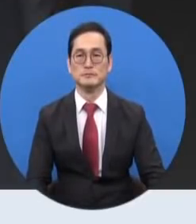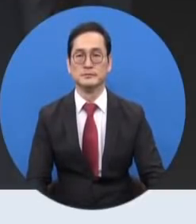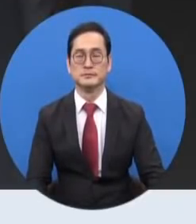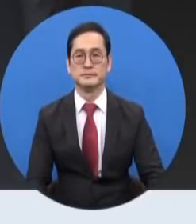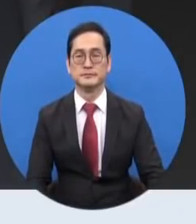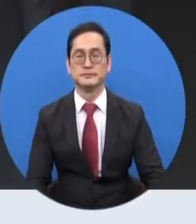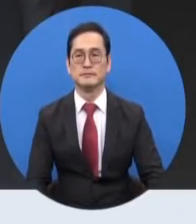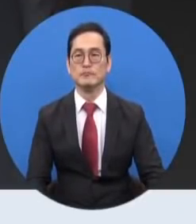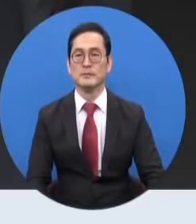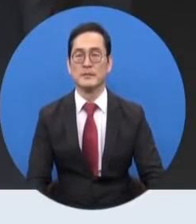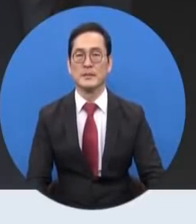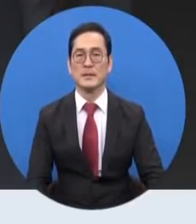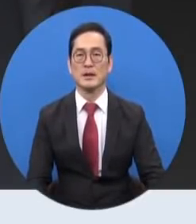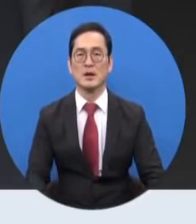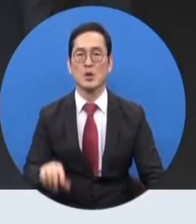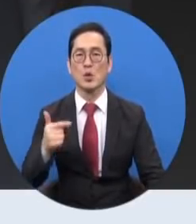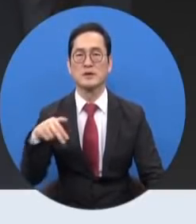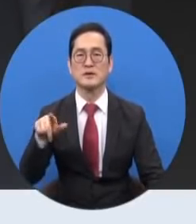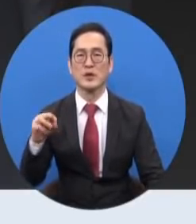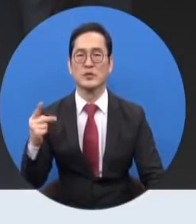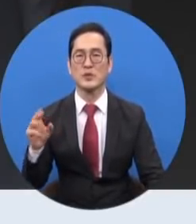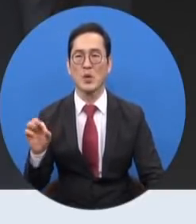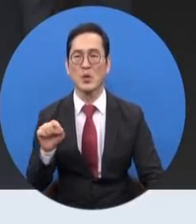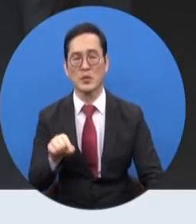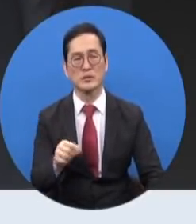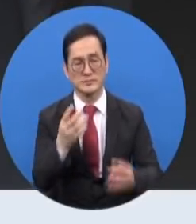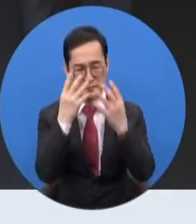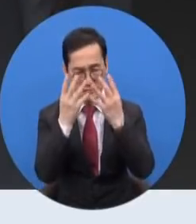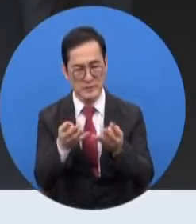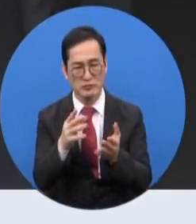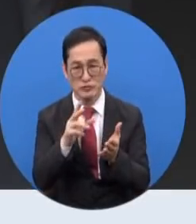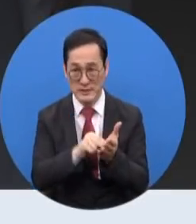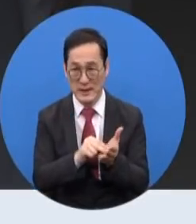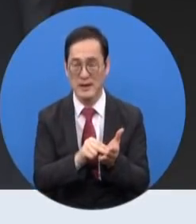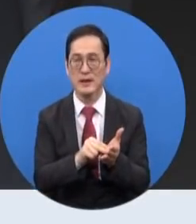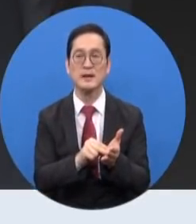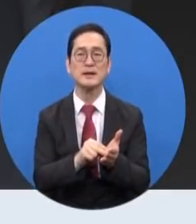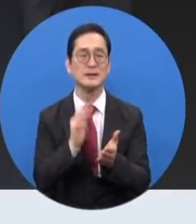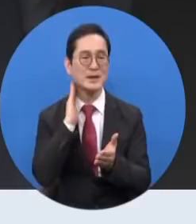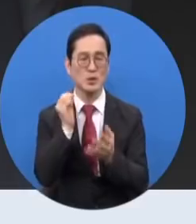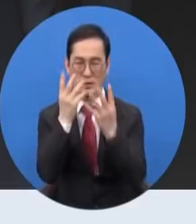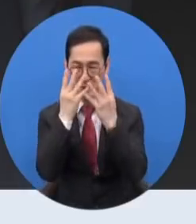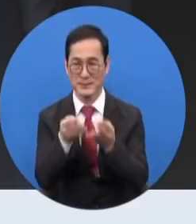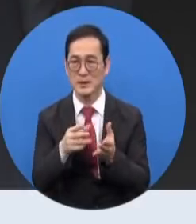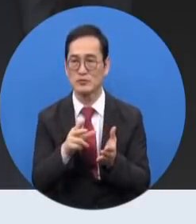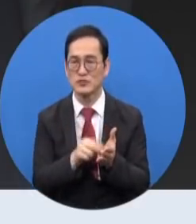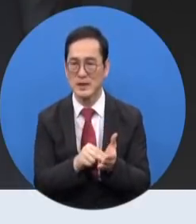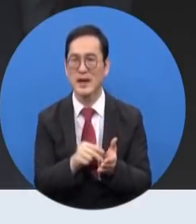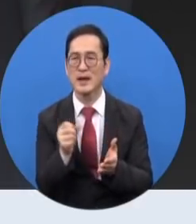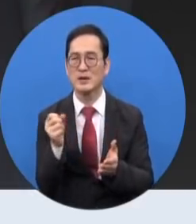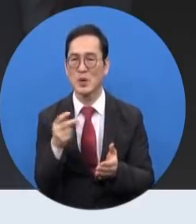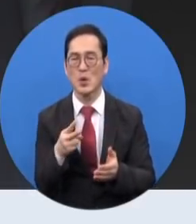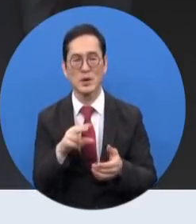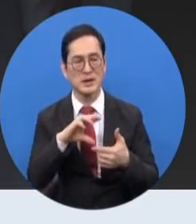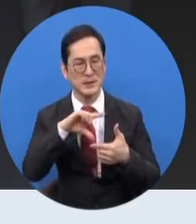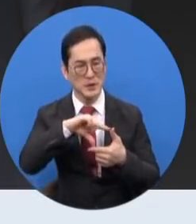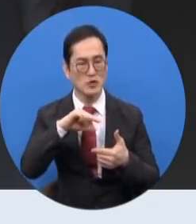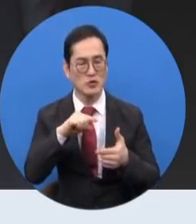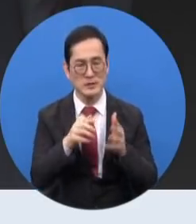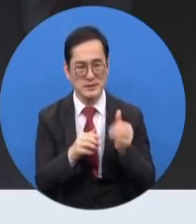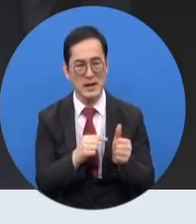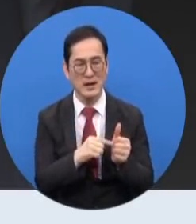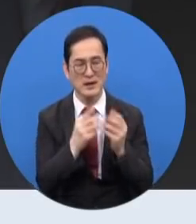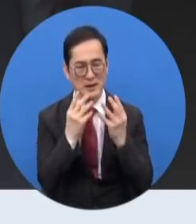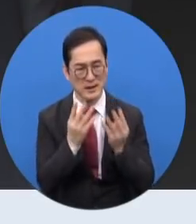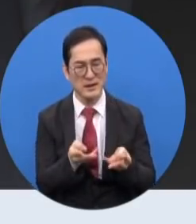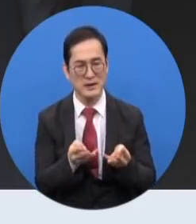자, MB 사면 뭐 인사 의제마다 의견 일치가 안 된다고 보시면 될 것 같습니다. 권성동 의원, MB 사면하지 않았던